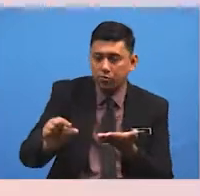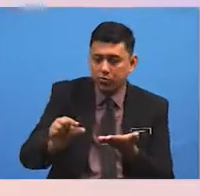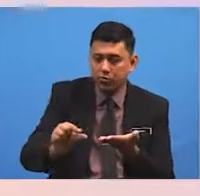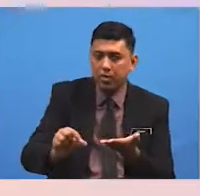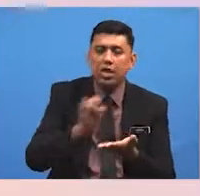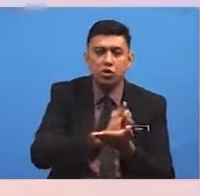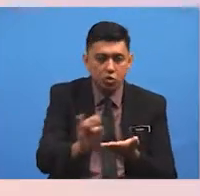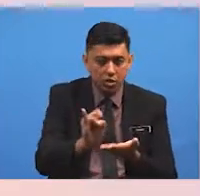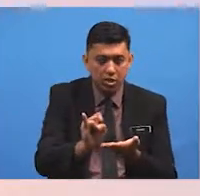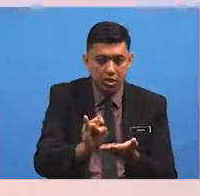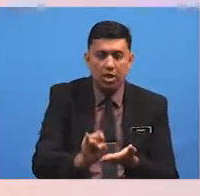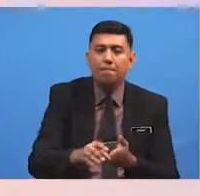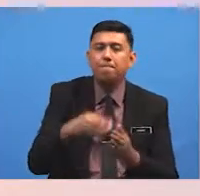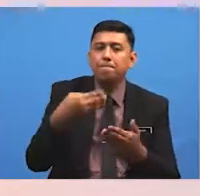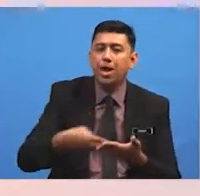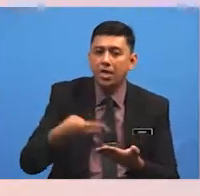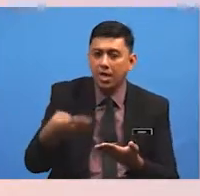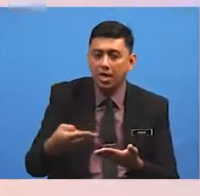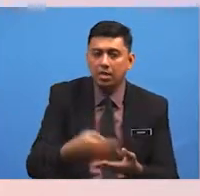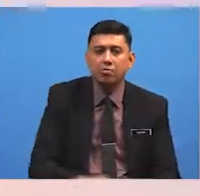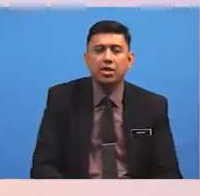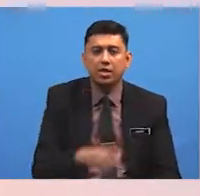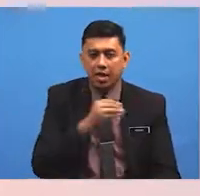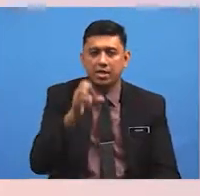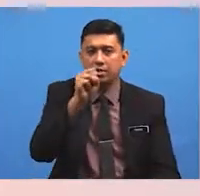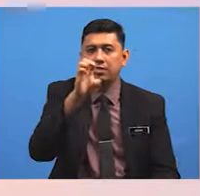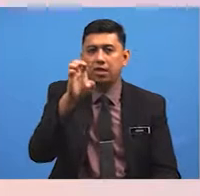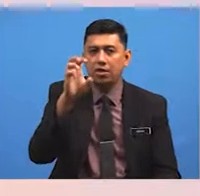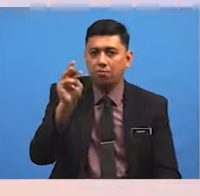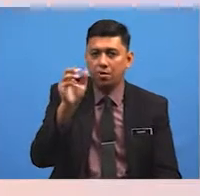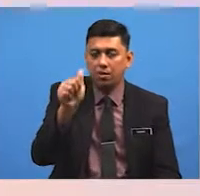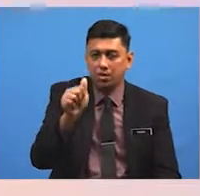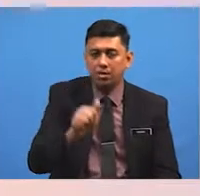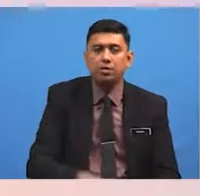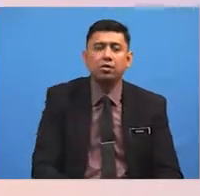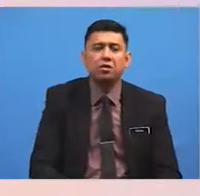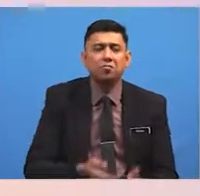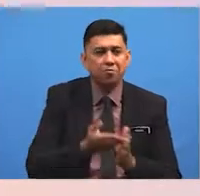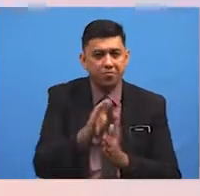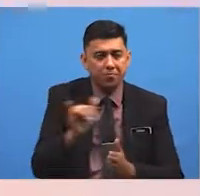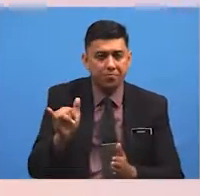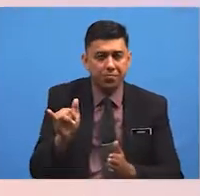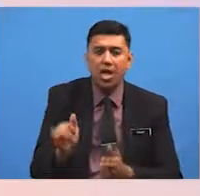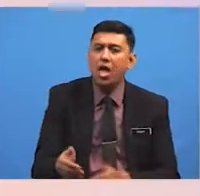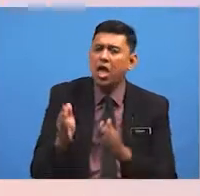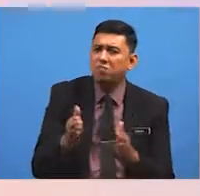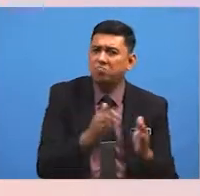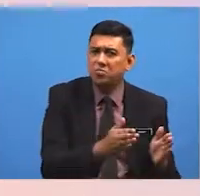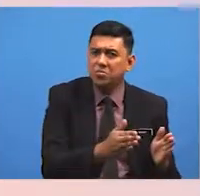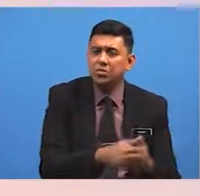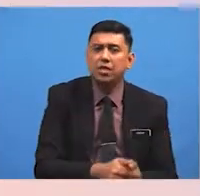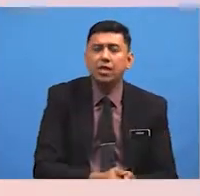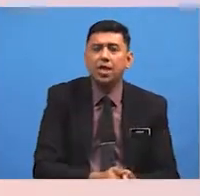insiden kadar bayaran dan Sewu seterusnya assurance pinjaman